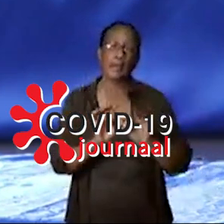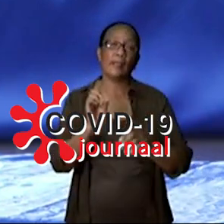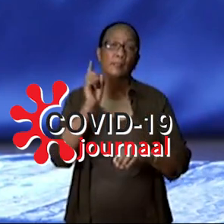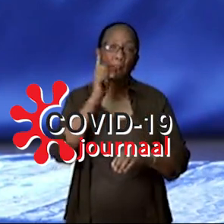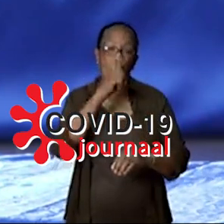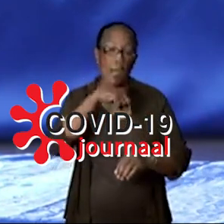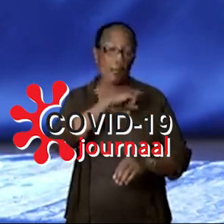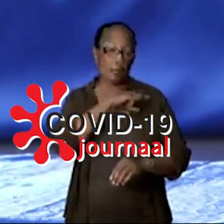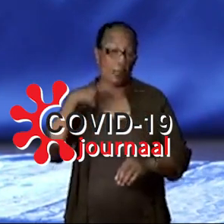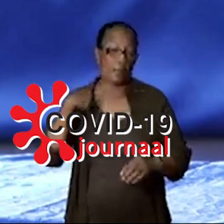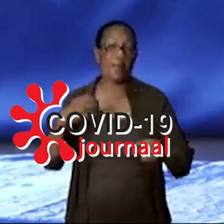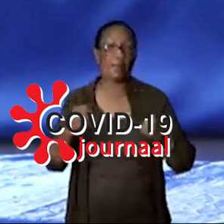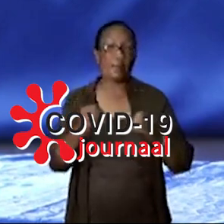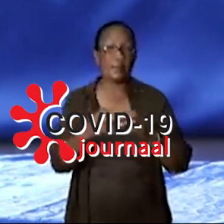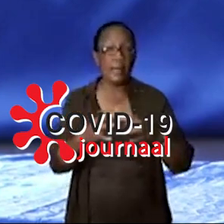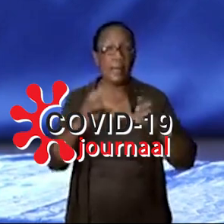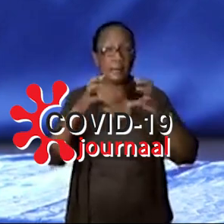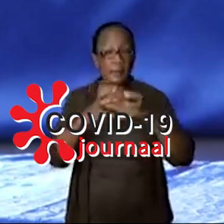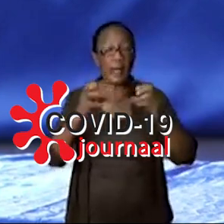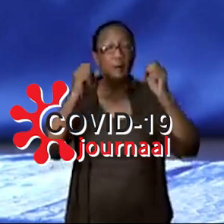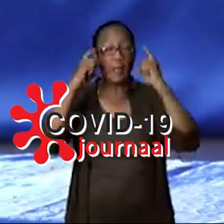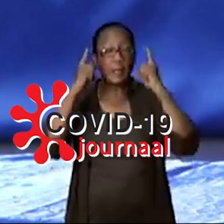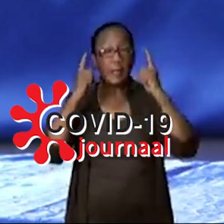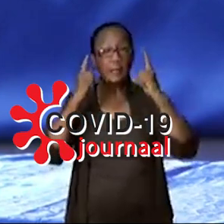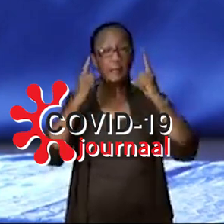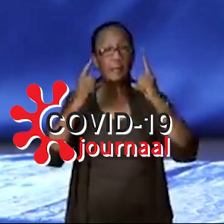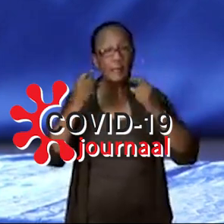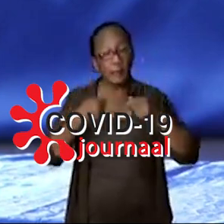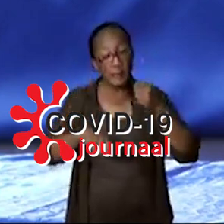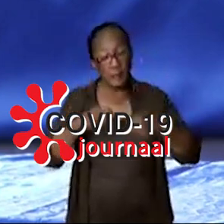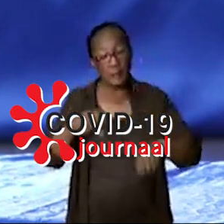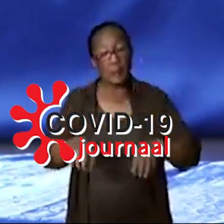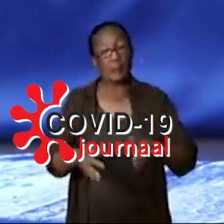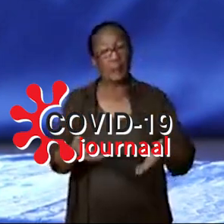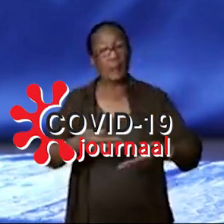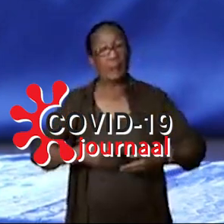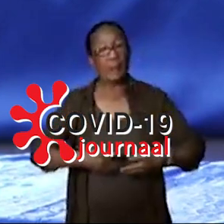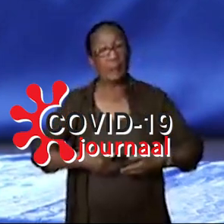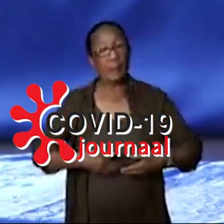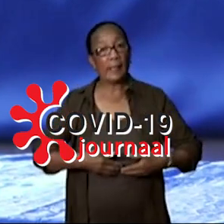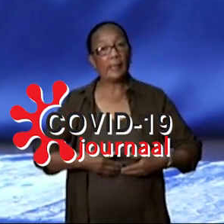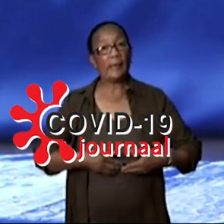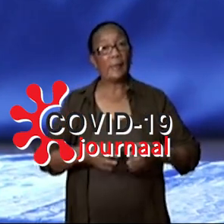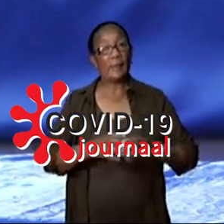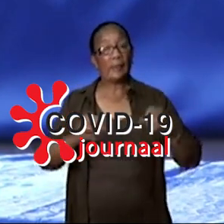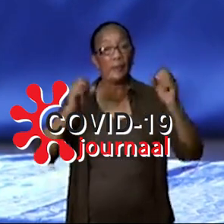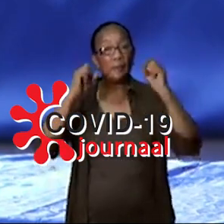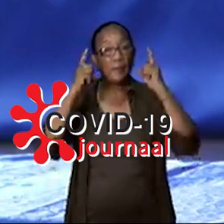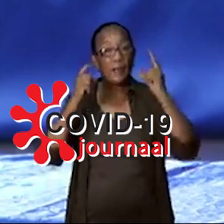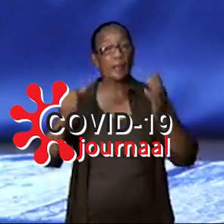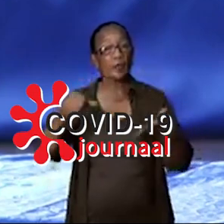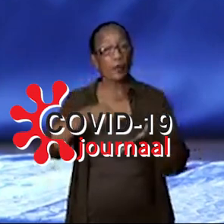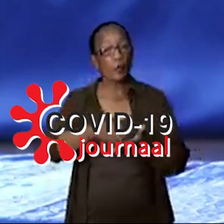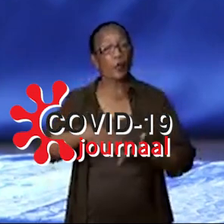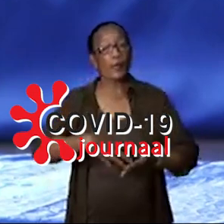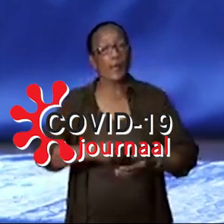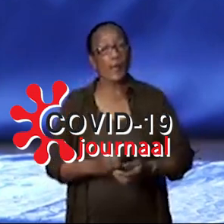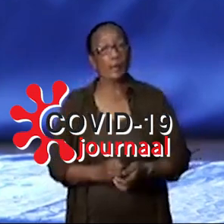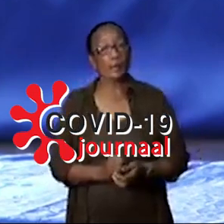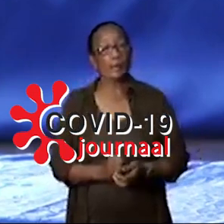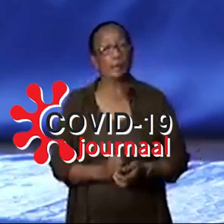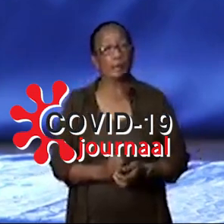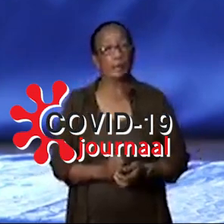van de samenleving middelen krijgen, van het bedrijfsleven middelen krijgen, donoren hebben,